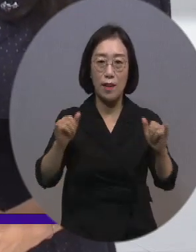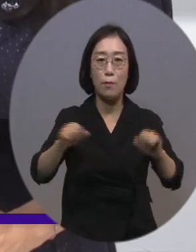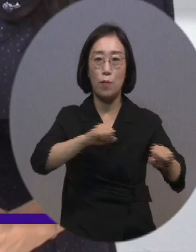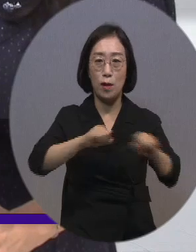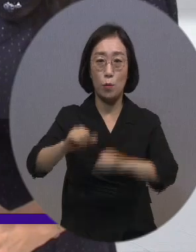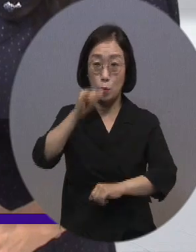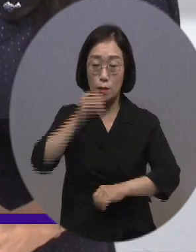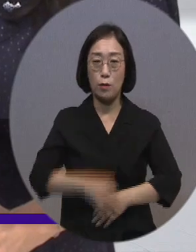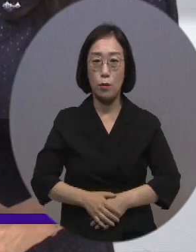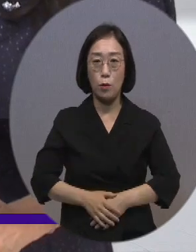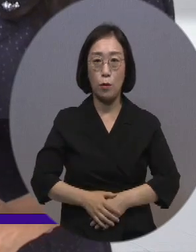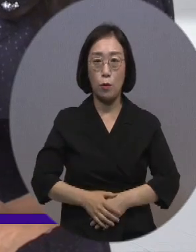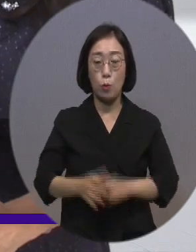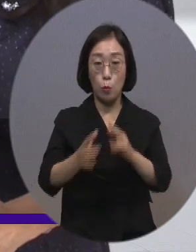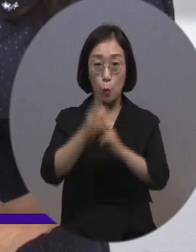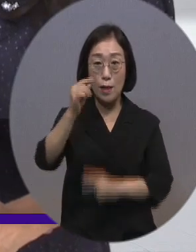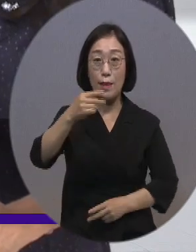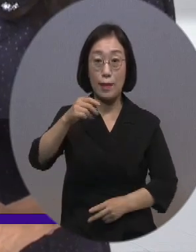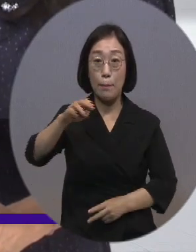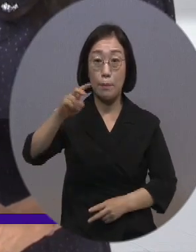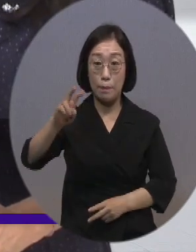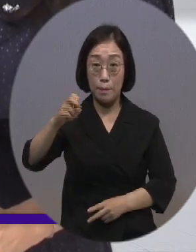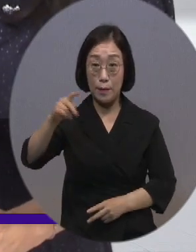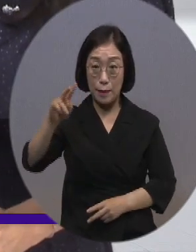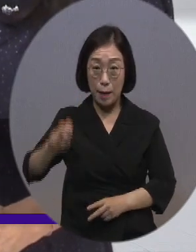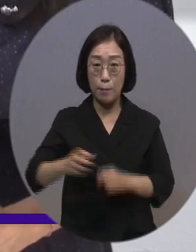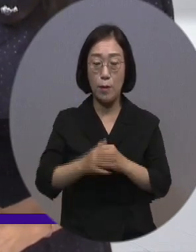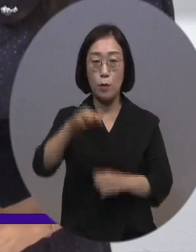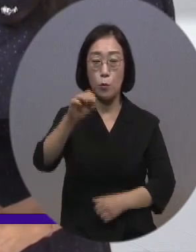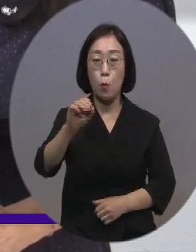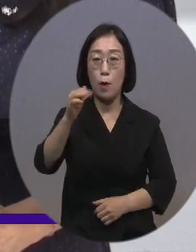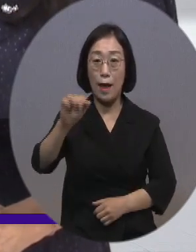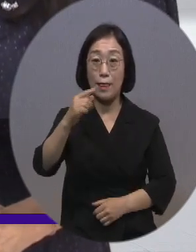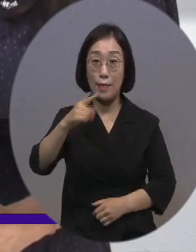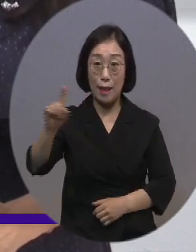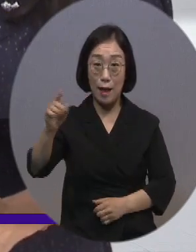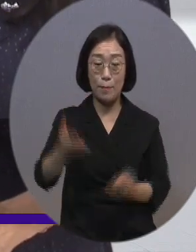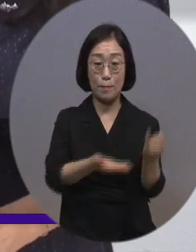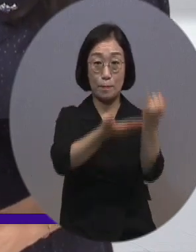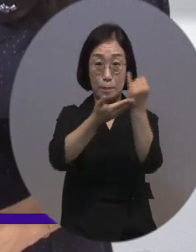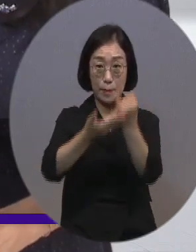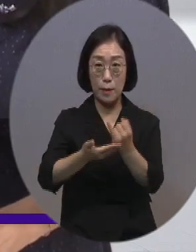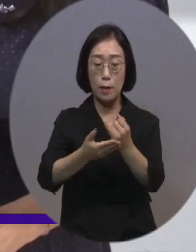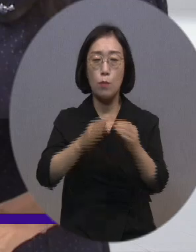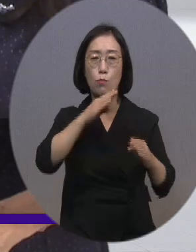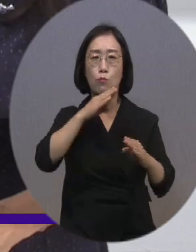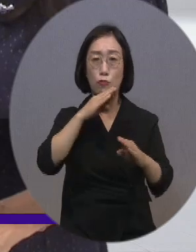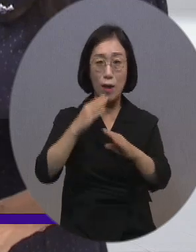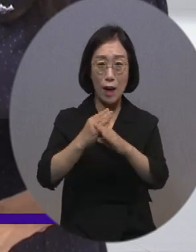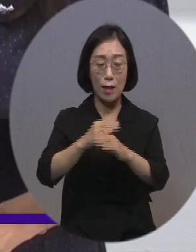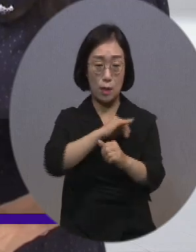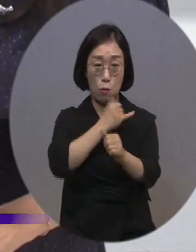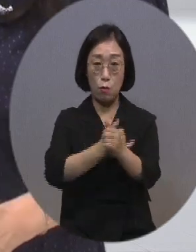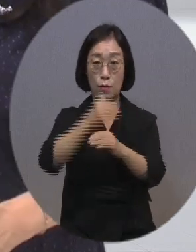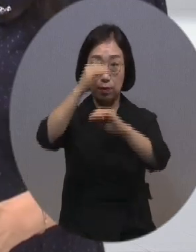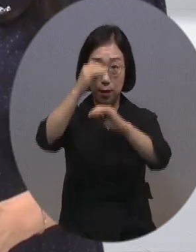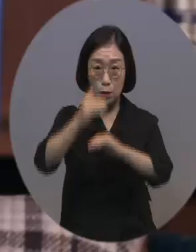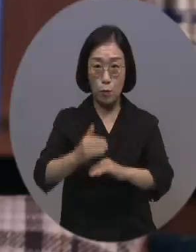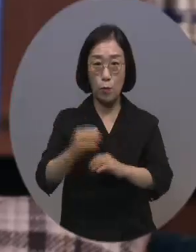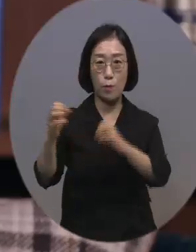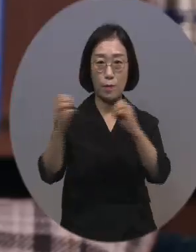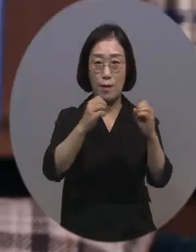주 통일담담은 북한인권정보센터 송한나 센터장과 함께 북한 인권의 기록에 대한 이야기